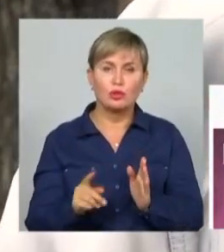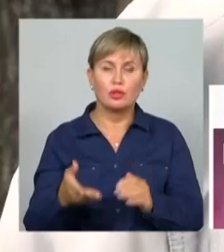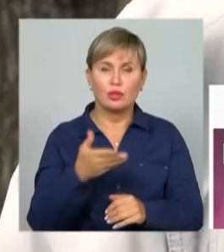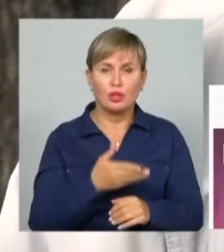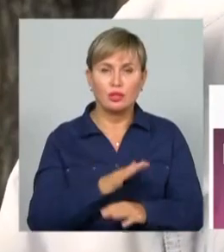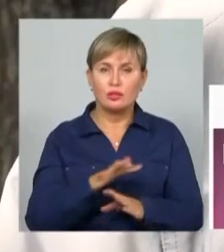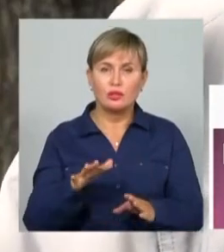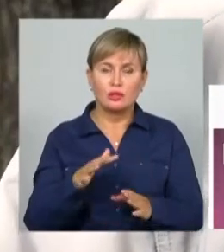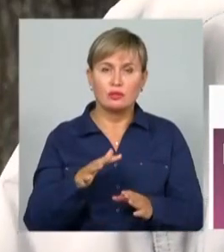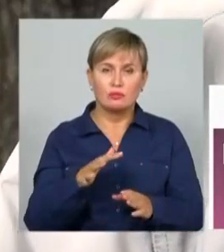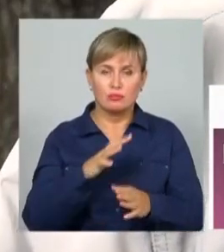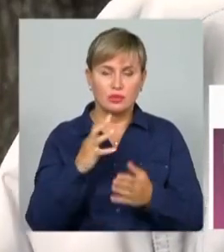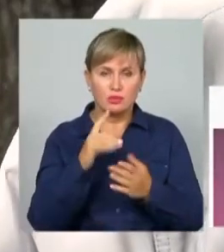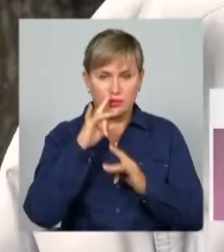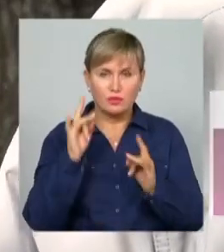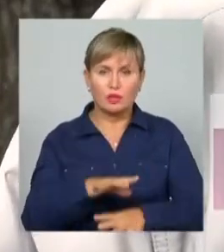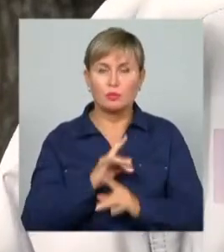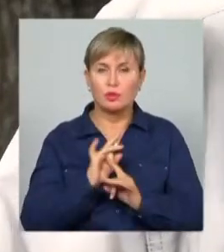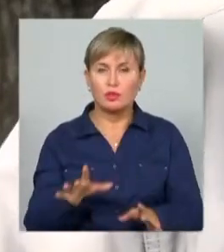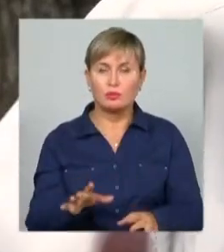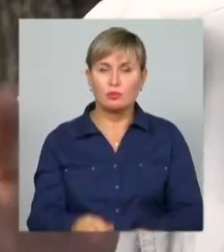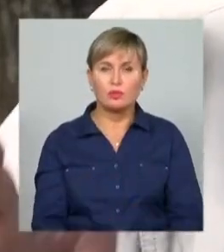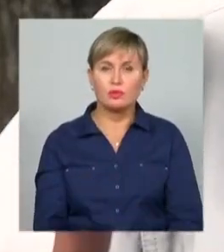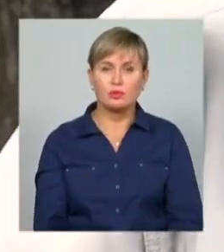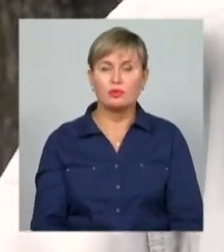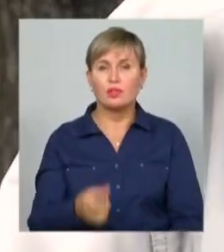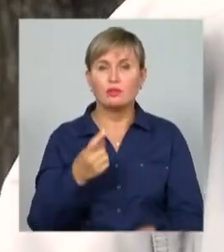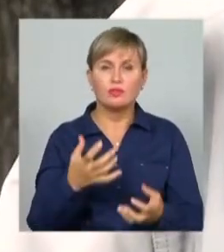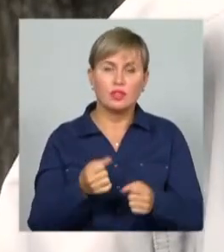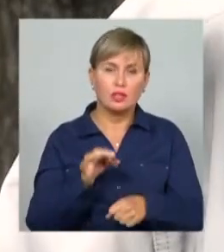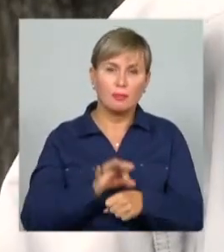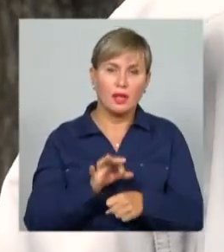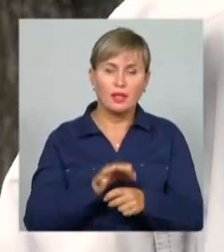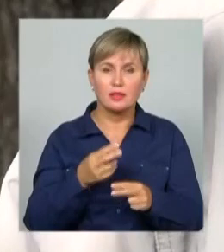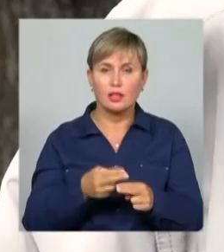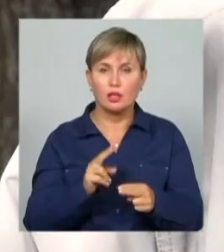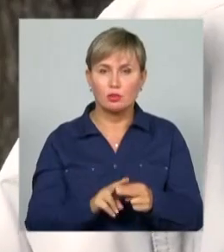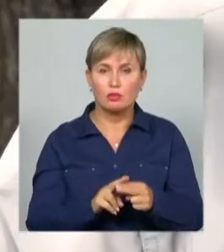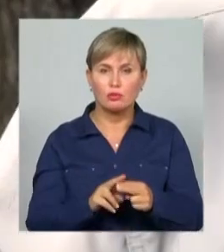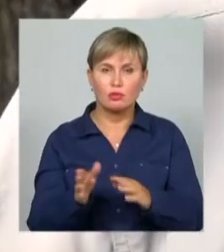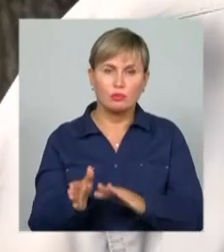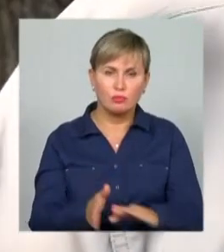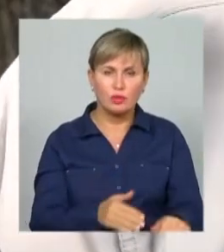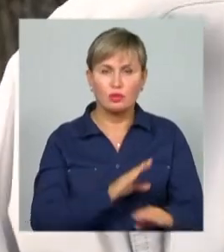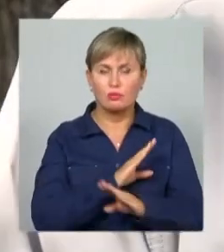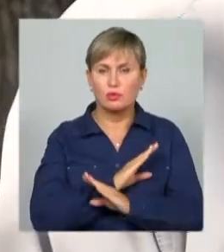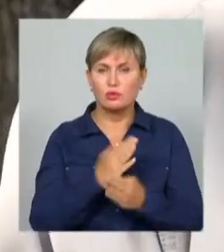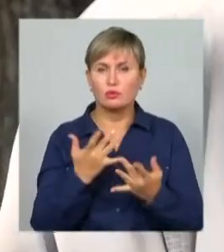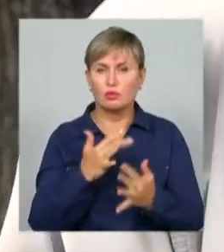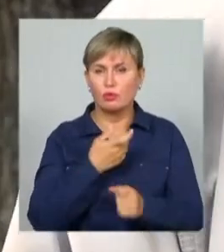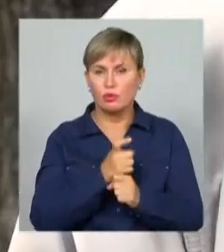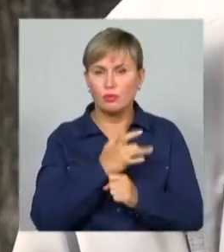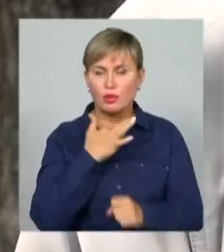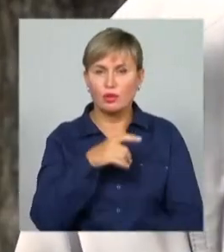не застанет врасплох эта откуда-то взявшаяся болезнь, которая уже унесла очень